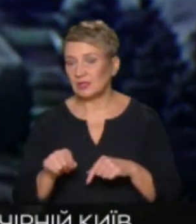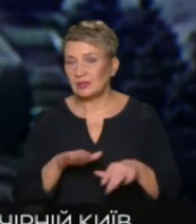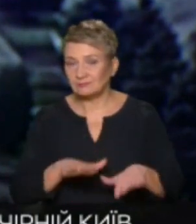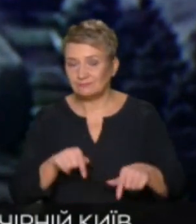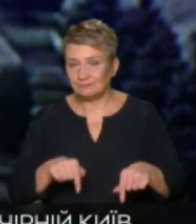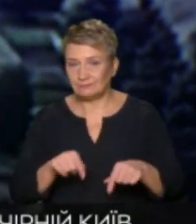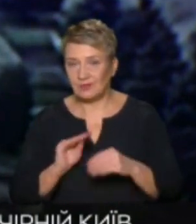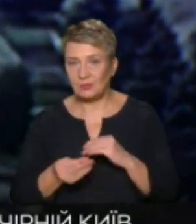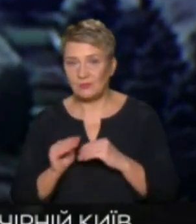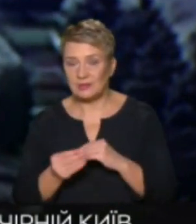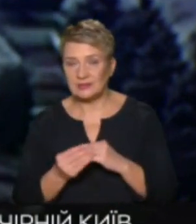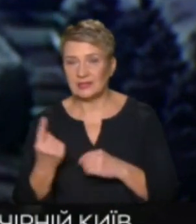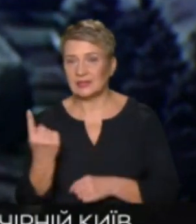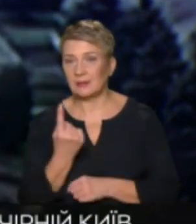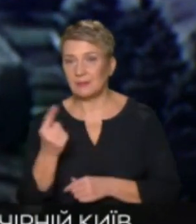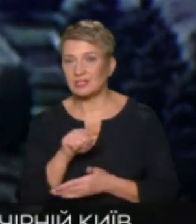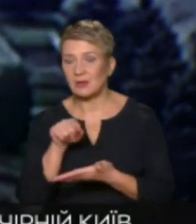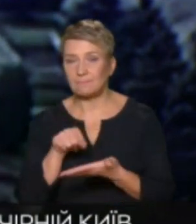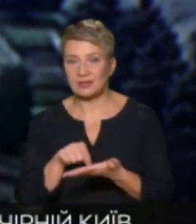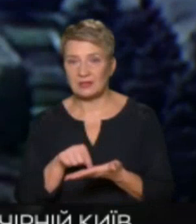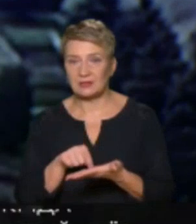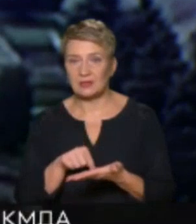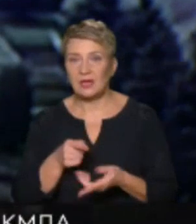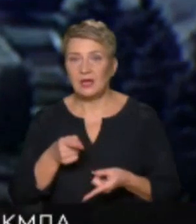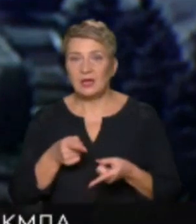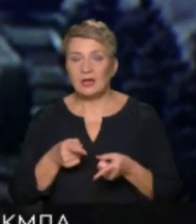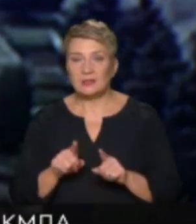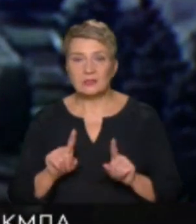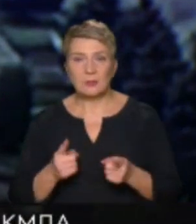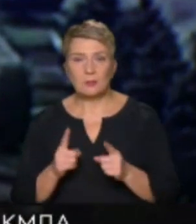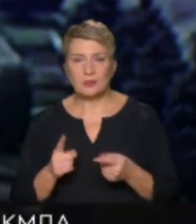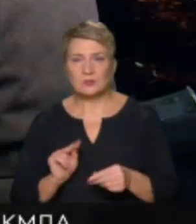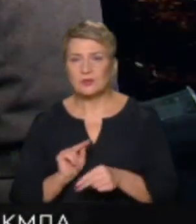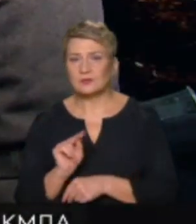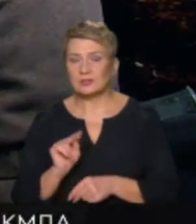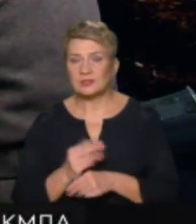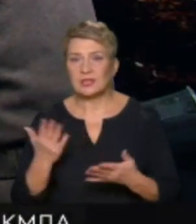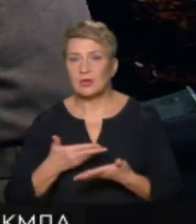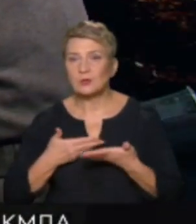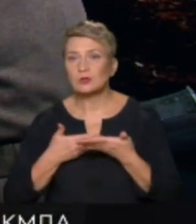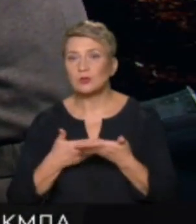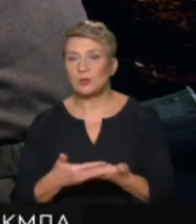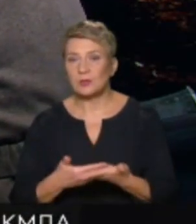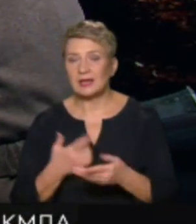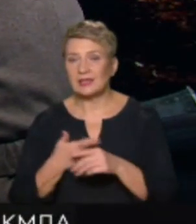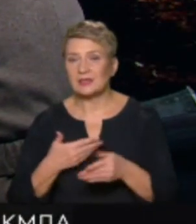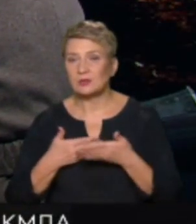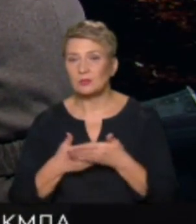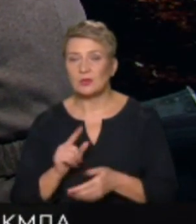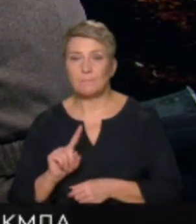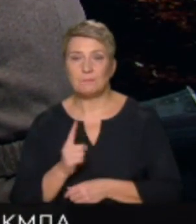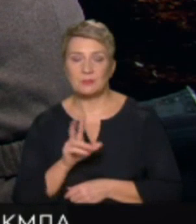яке постає в тих родинах. І дійсно... Чому ви вчите? Яку допомогу ви надаєте? Це допомога, по-перше,